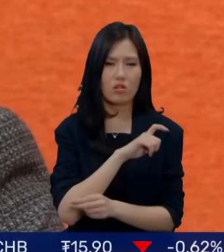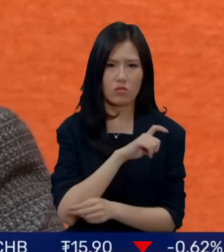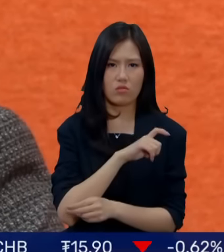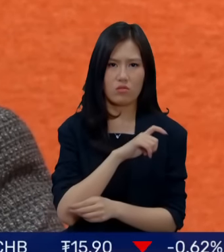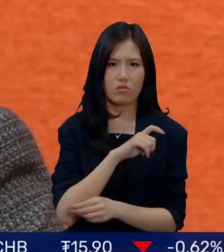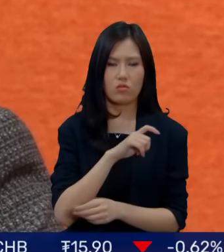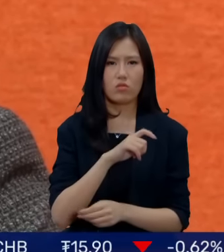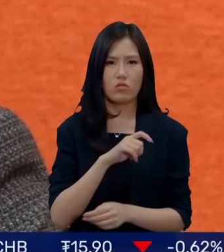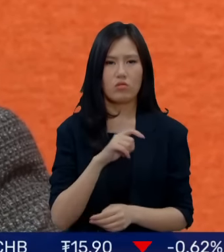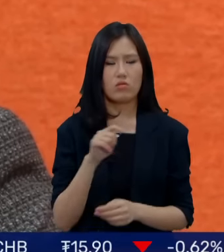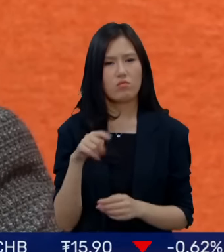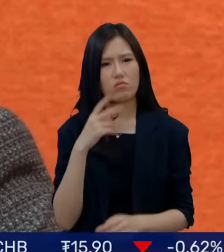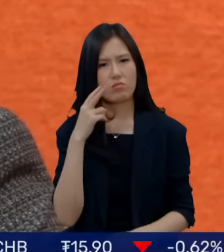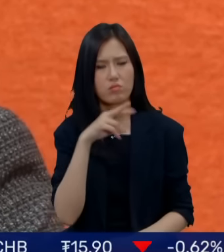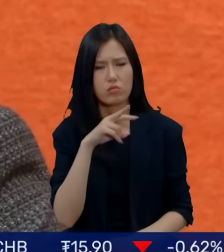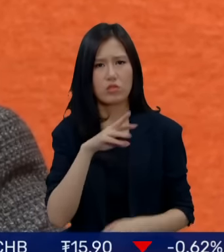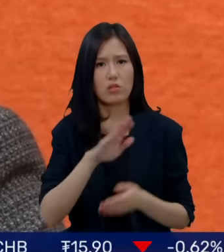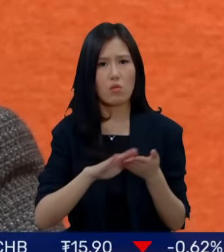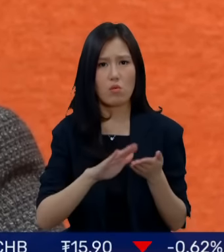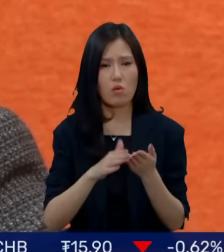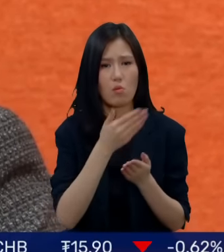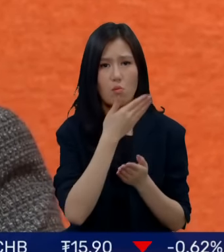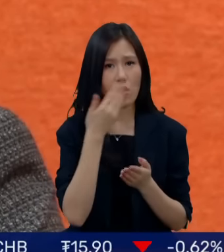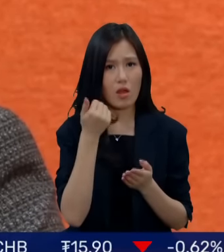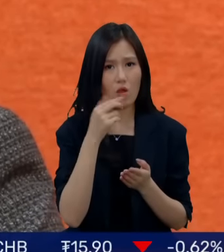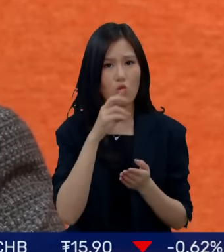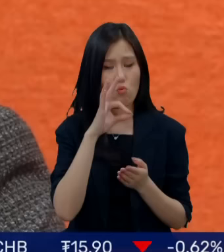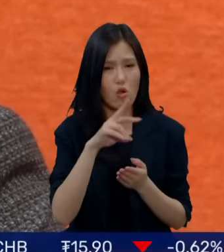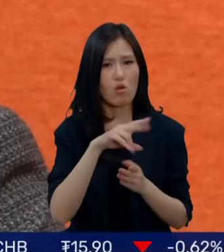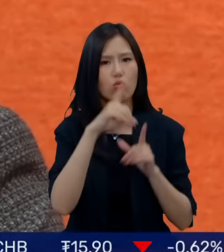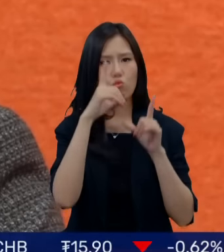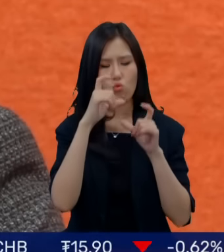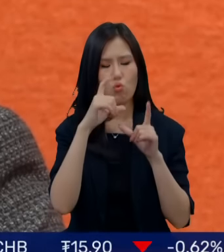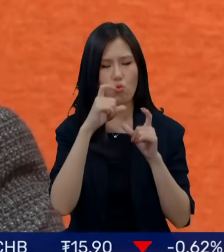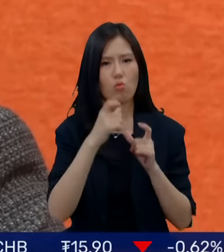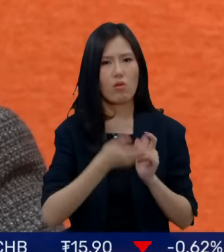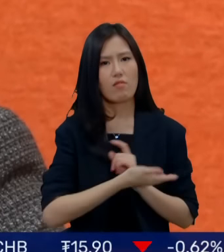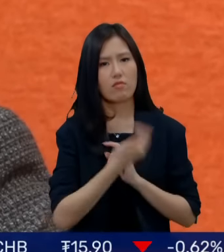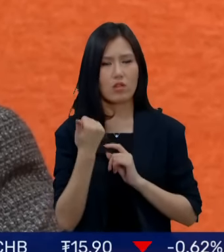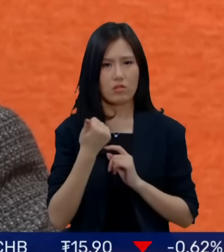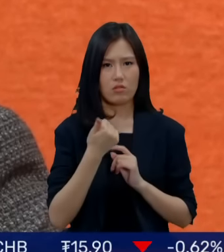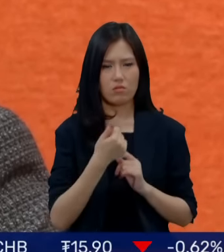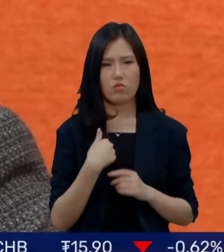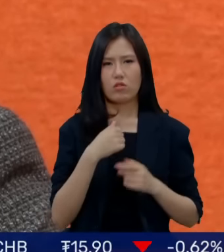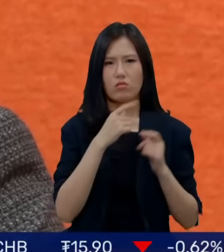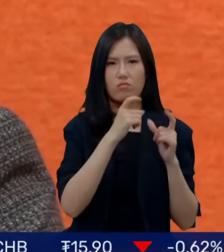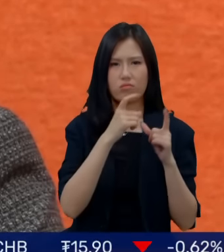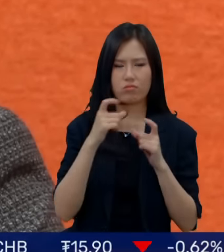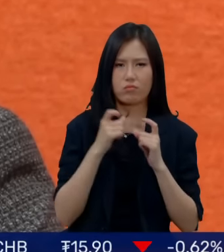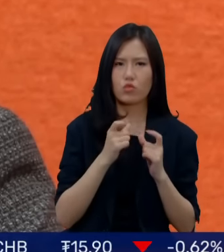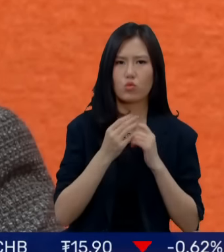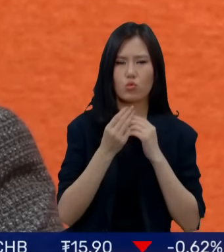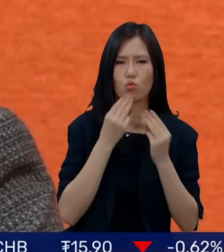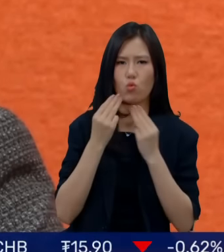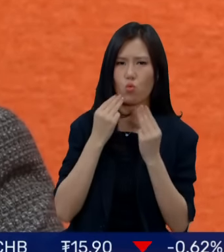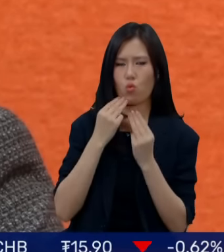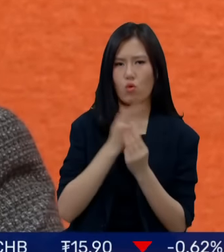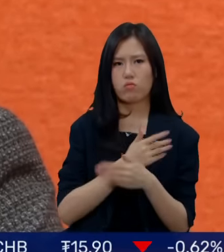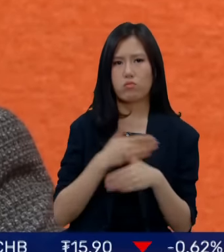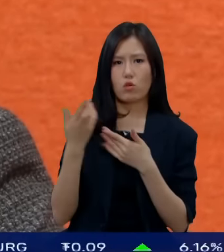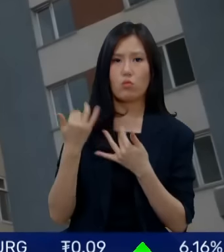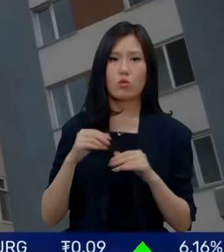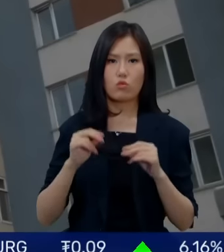тэр үнэхээр цэвэрлэхгүй байгаа нөхцөл байдлуудыг бас зургийн хэлбэрээр гаргаад шүүхүүдээс өөрийнхөө зүгээс нотлохоор өнтөтэй гаргаж өгөөд